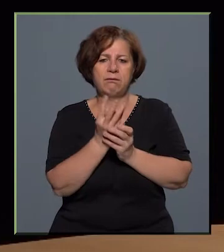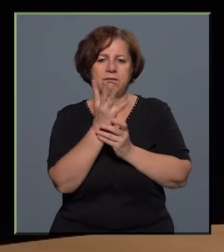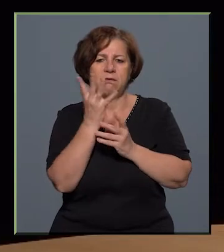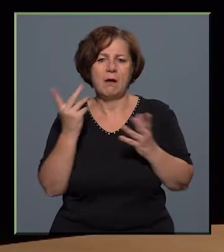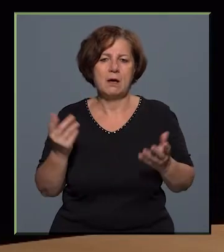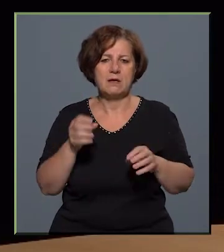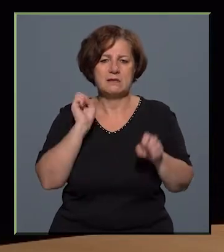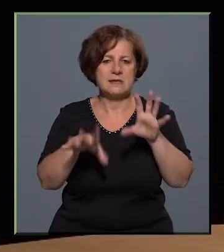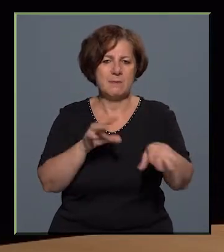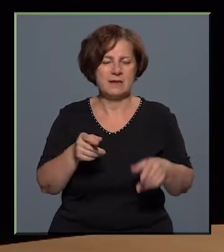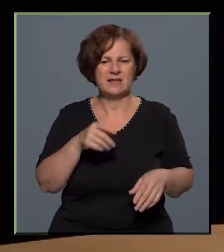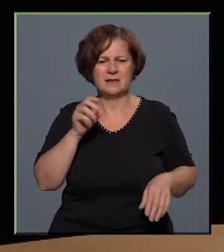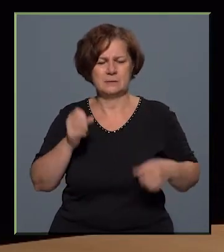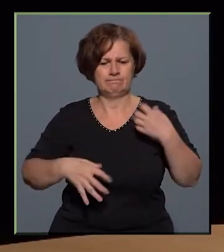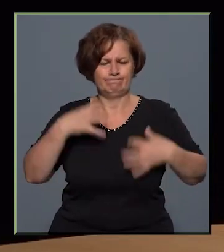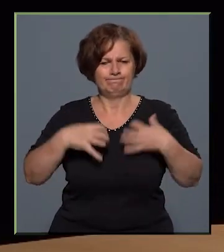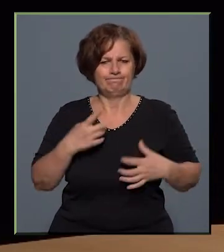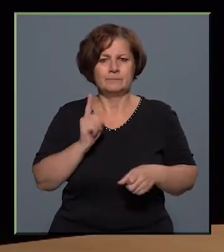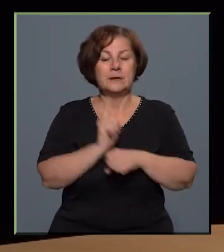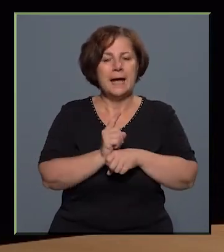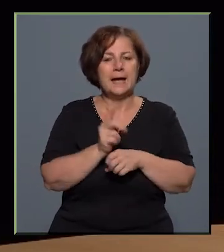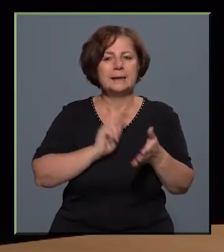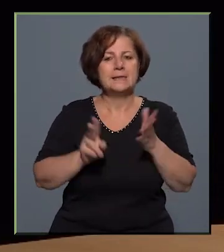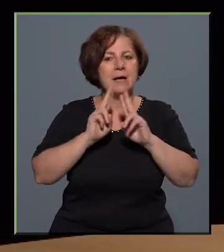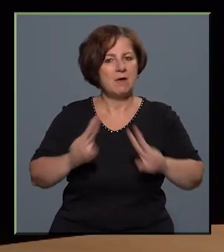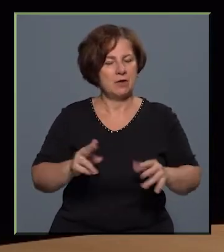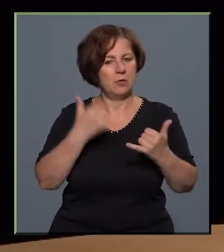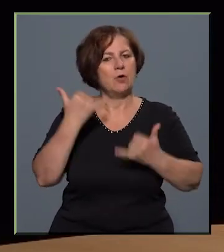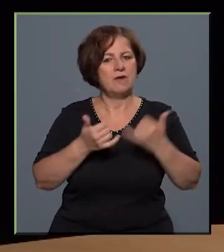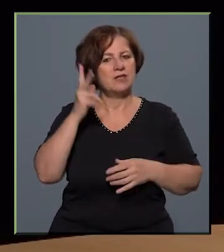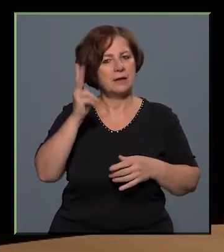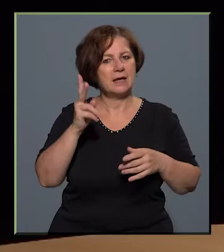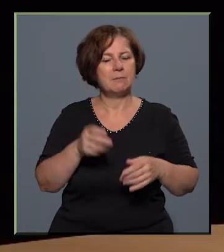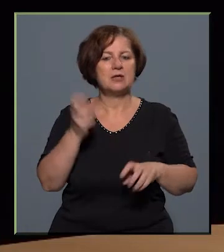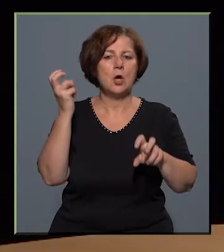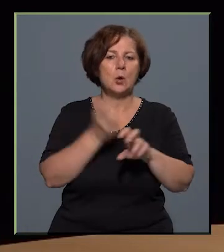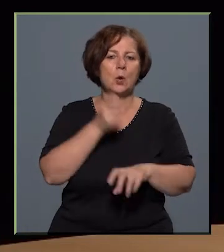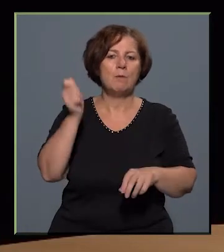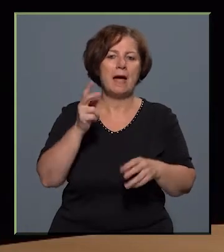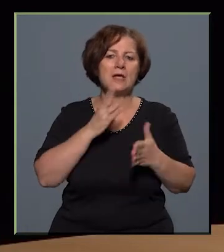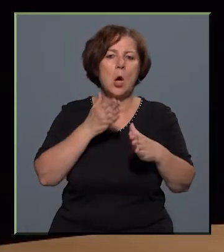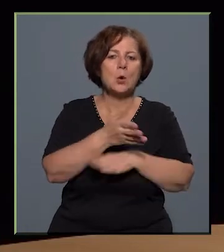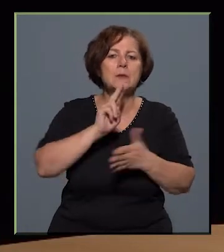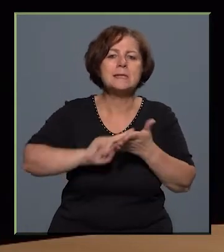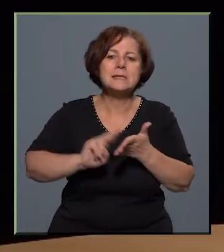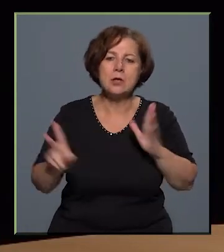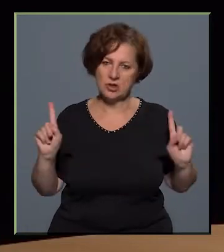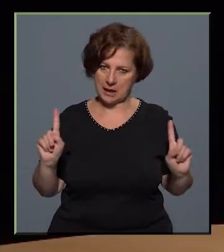a szemetet, akkor itt bosszankodom, de azzal is tisztában vagyok, hogy versenyképes Kőbánya köztisztasága,